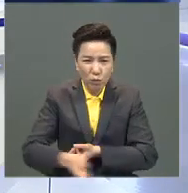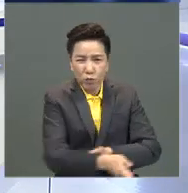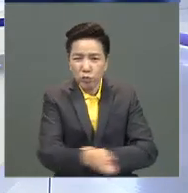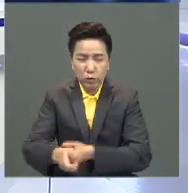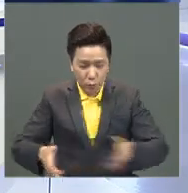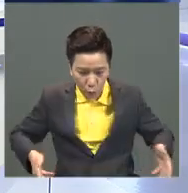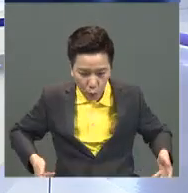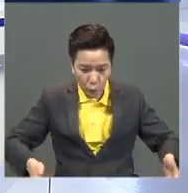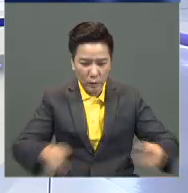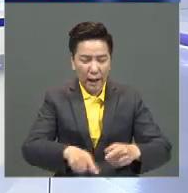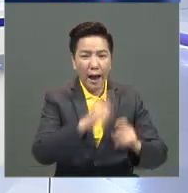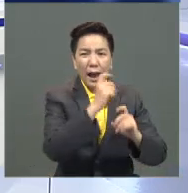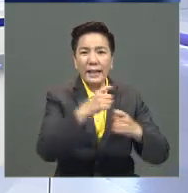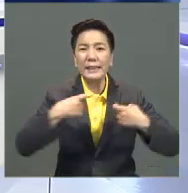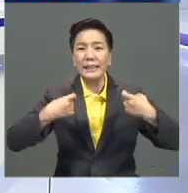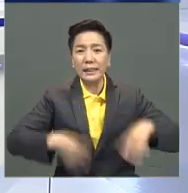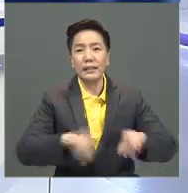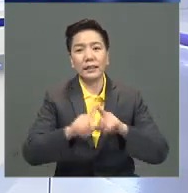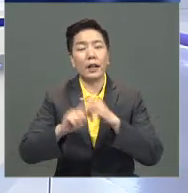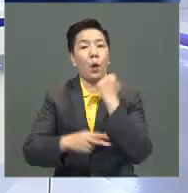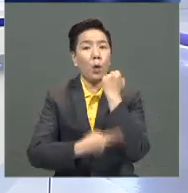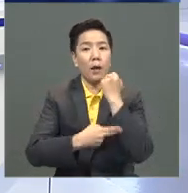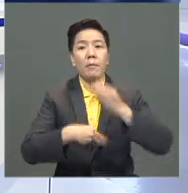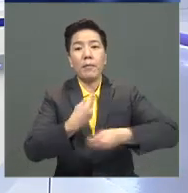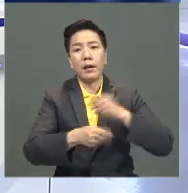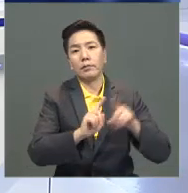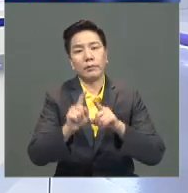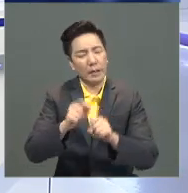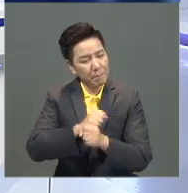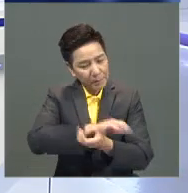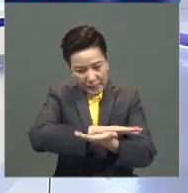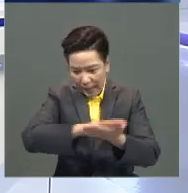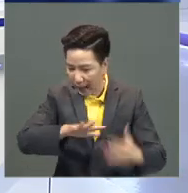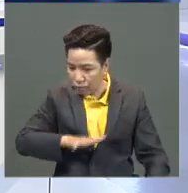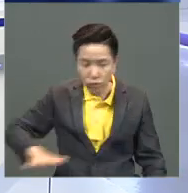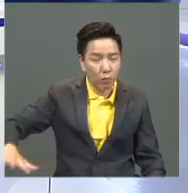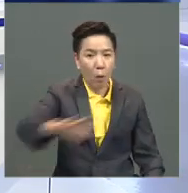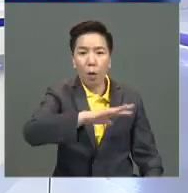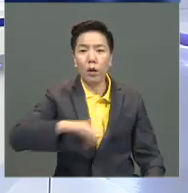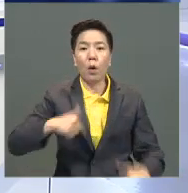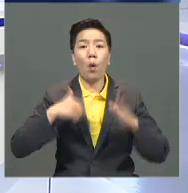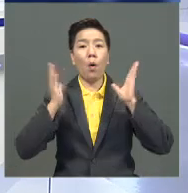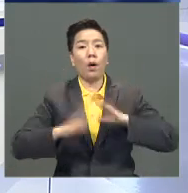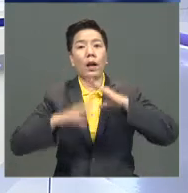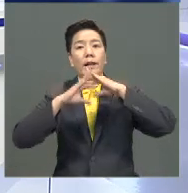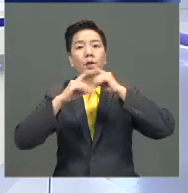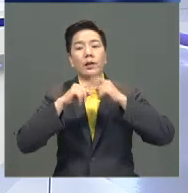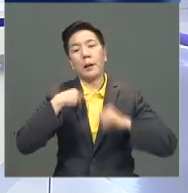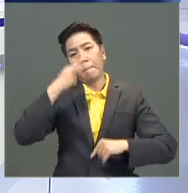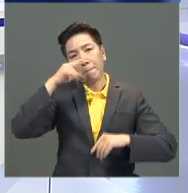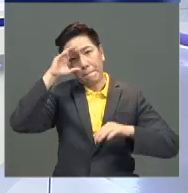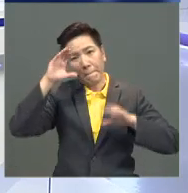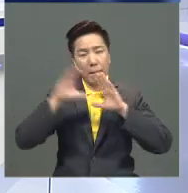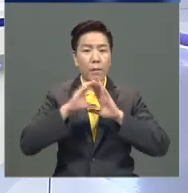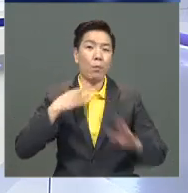ถนนหนทางอะไรที่เป็นพื้นที่เสี่ยงโรงแรมห้างสรรพสินค้าก็ทำความสะอาดในขณะเดียวกันชาวระยองเองนะคะเห็นภา